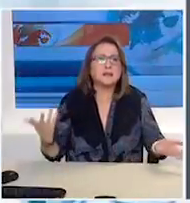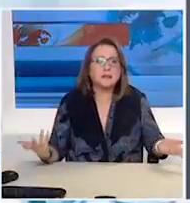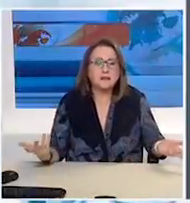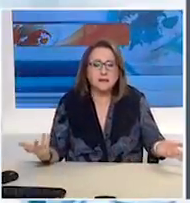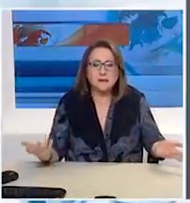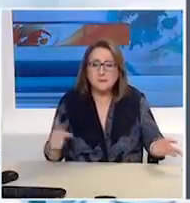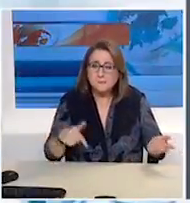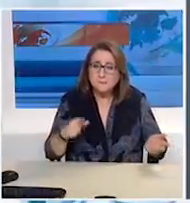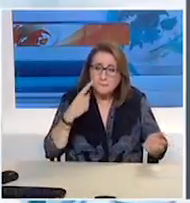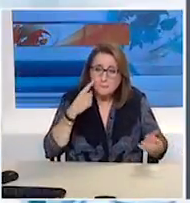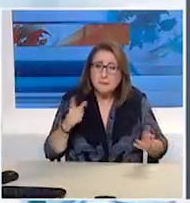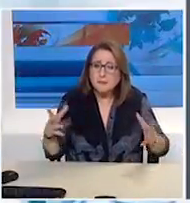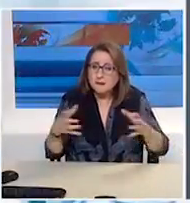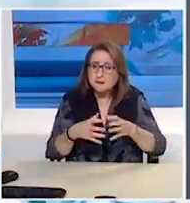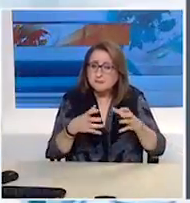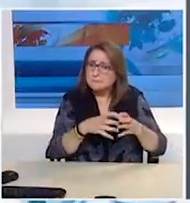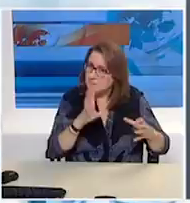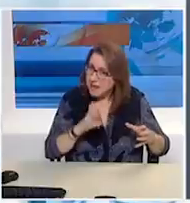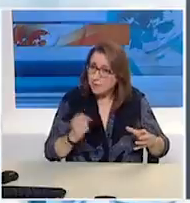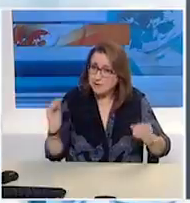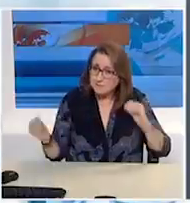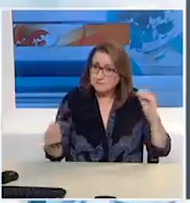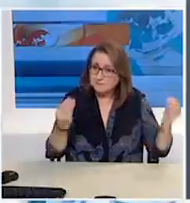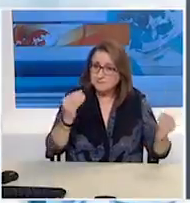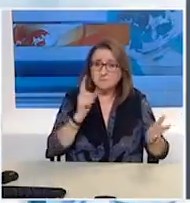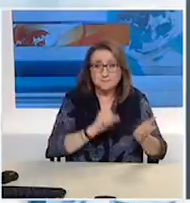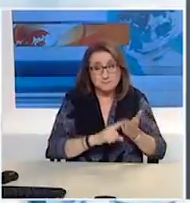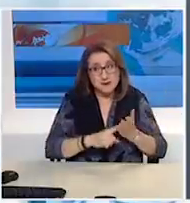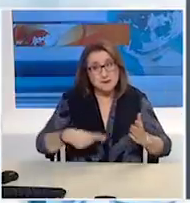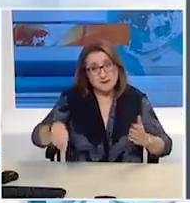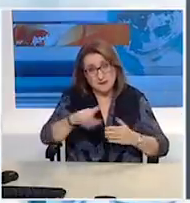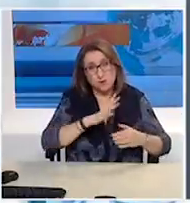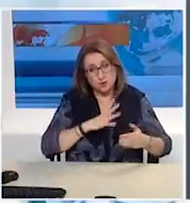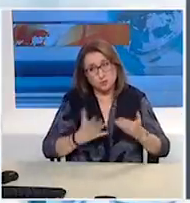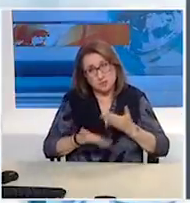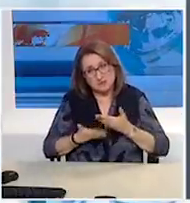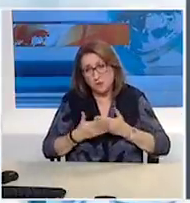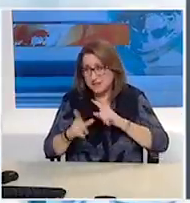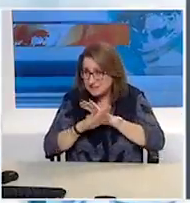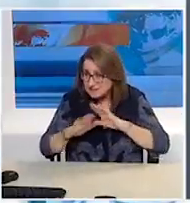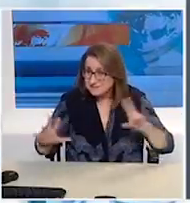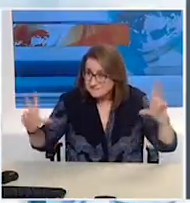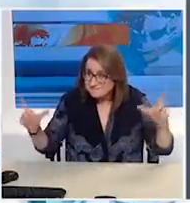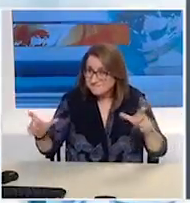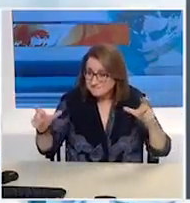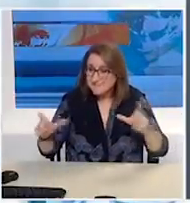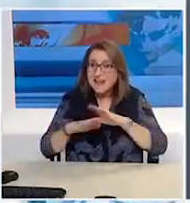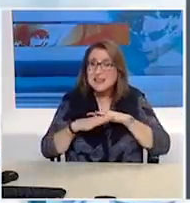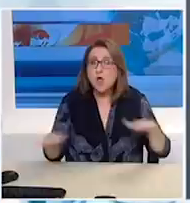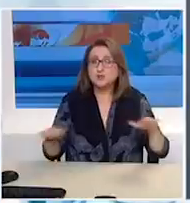Σμύρνη. Όπου αλλού εμφανίζονται τέτοιες ιστορίες, πρέπει να μας βοηθάει ο κόσμος να τελειώνει, να συμμετέχουμε όλοι στην προσπάθεια, ώστε